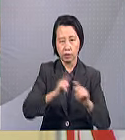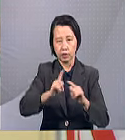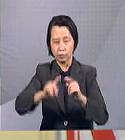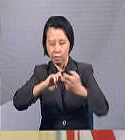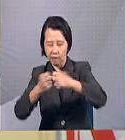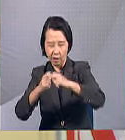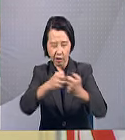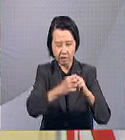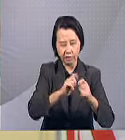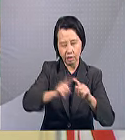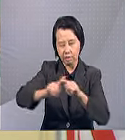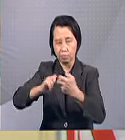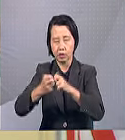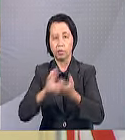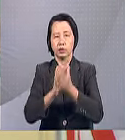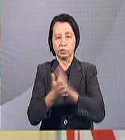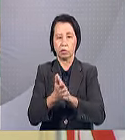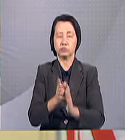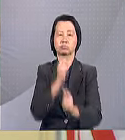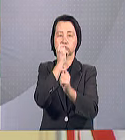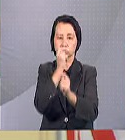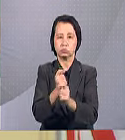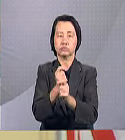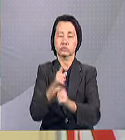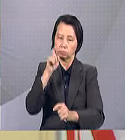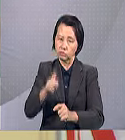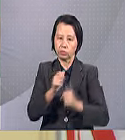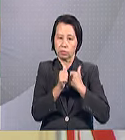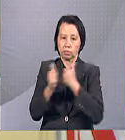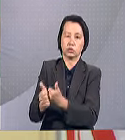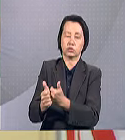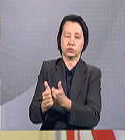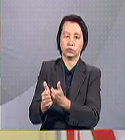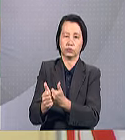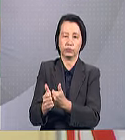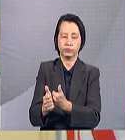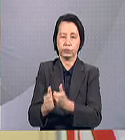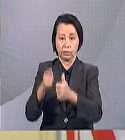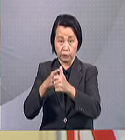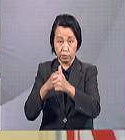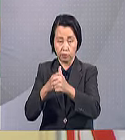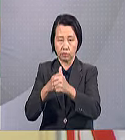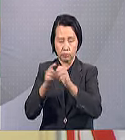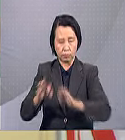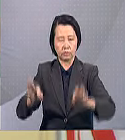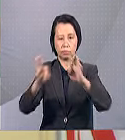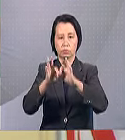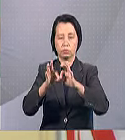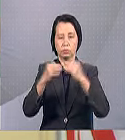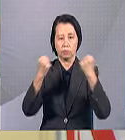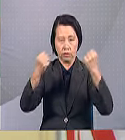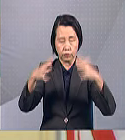kemaslahatan al-masalih, maka ketentuan berikut perlu diikuti. Mengutamakan kemaslahatan yang